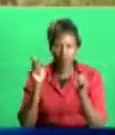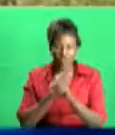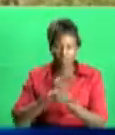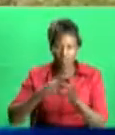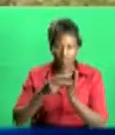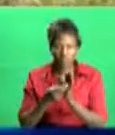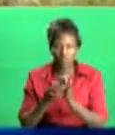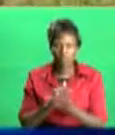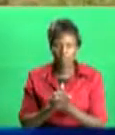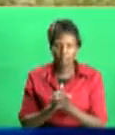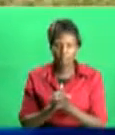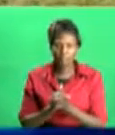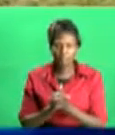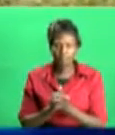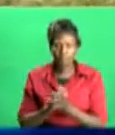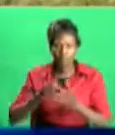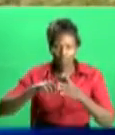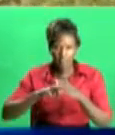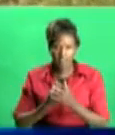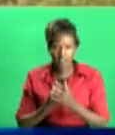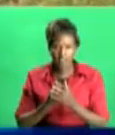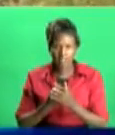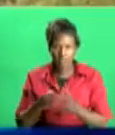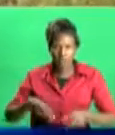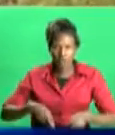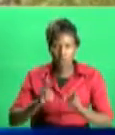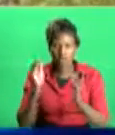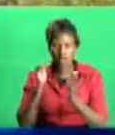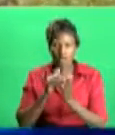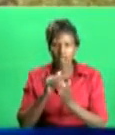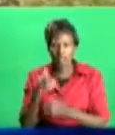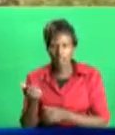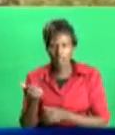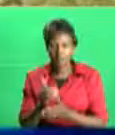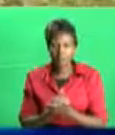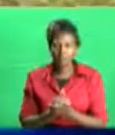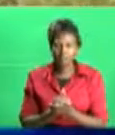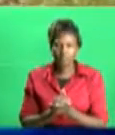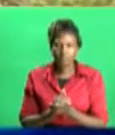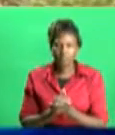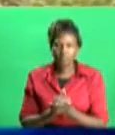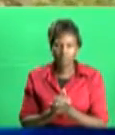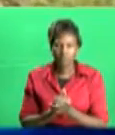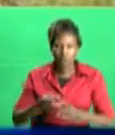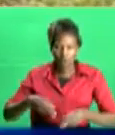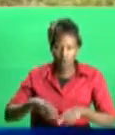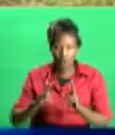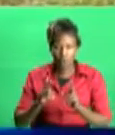aliyoianzisha. Tunaanza barabara ingine ya lami kutoka